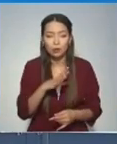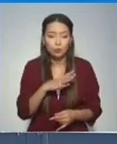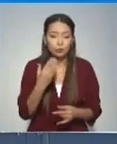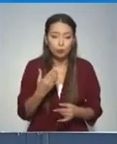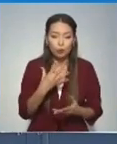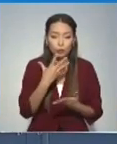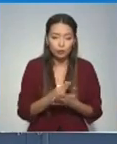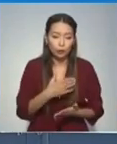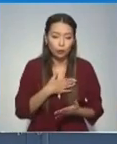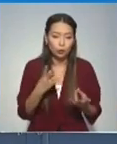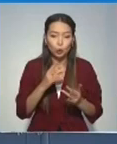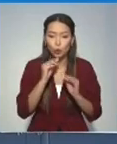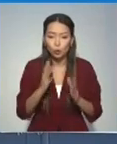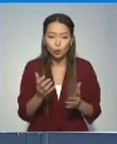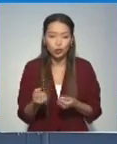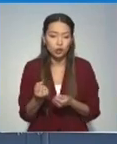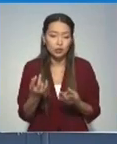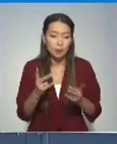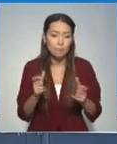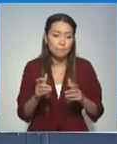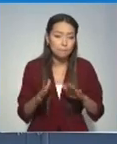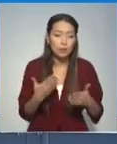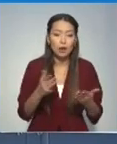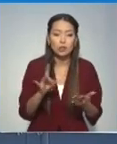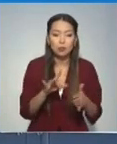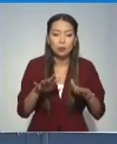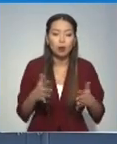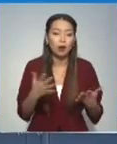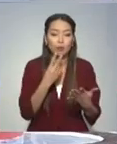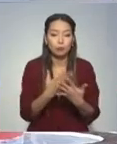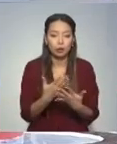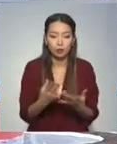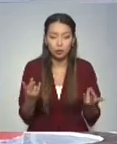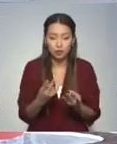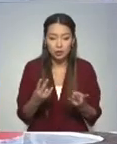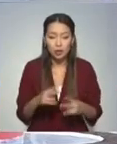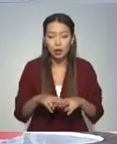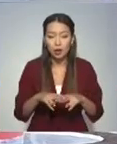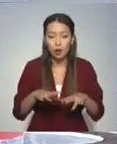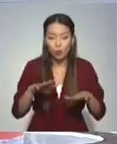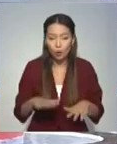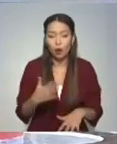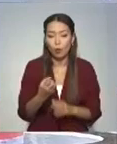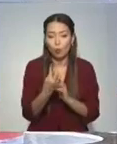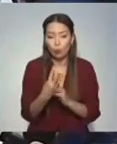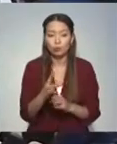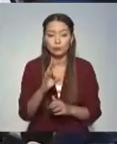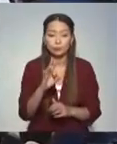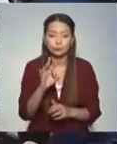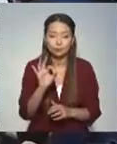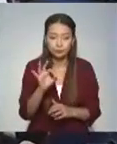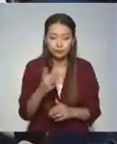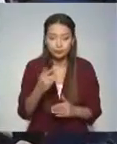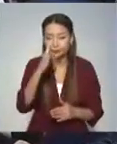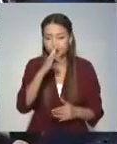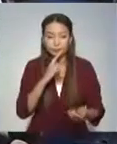ұштастыру керек. Пандемиядан кейінгі кезеңде діннің орны қандай екенін көрсету қажет. Астана 13 қазан Қазақстанның төрағалығымен